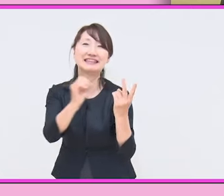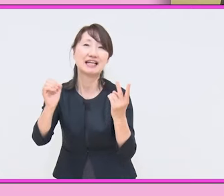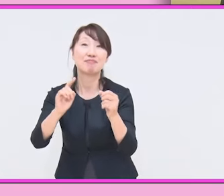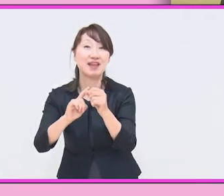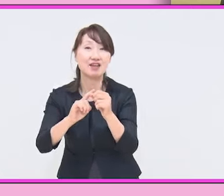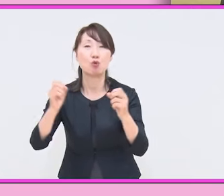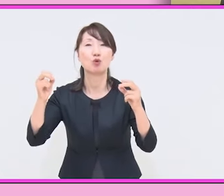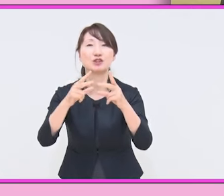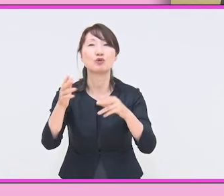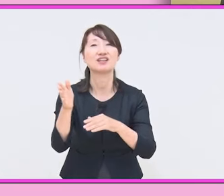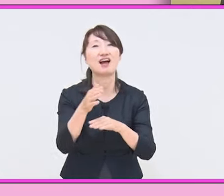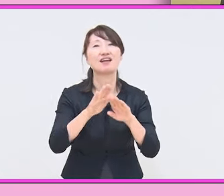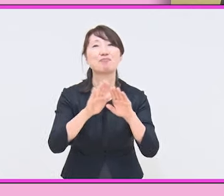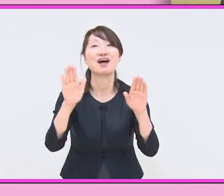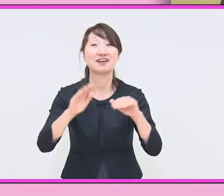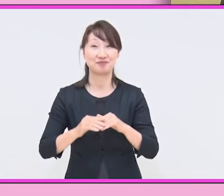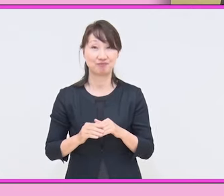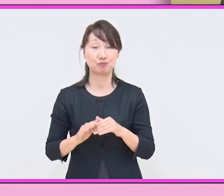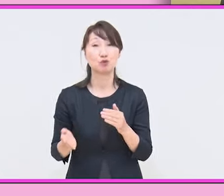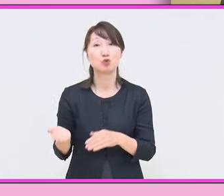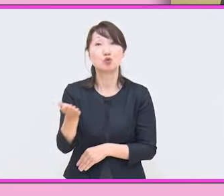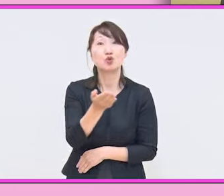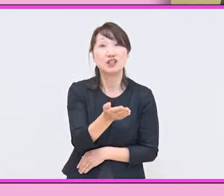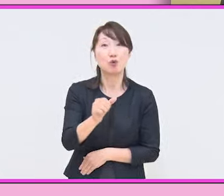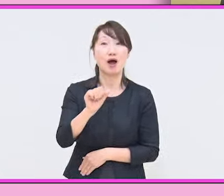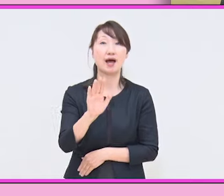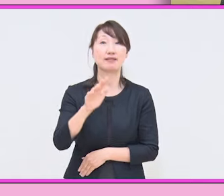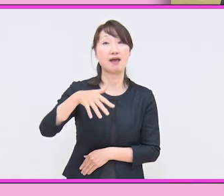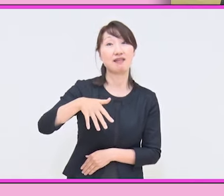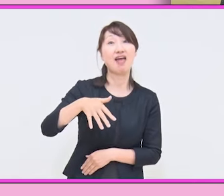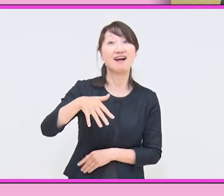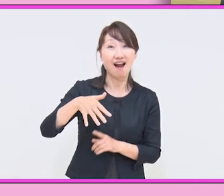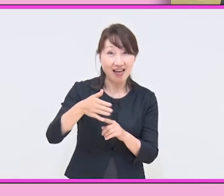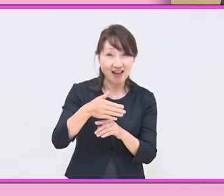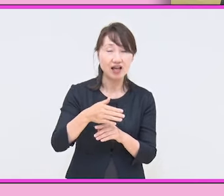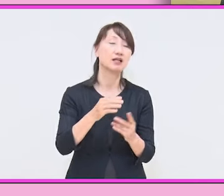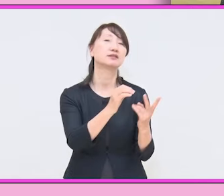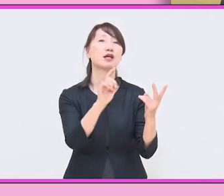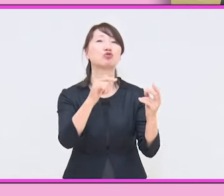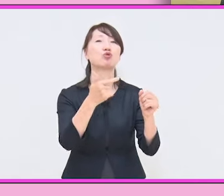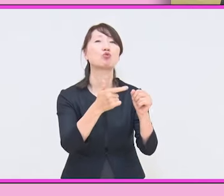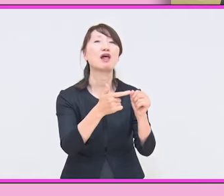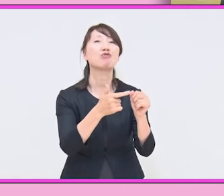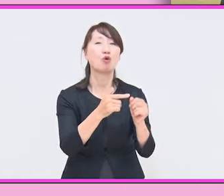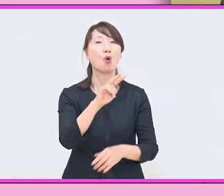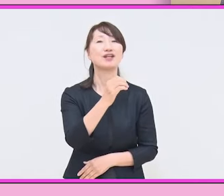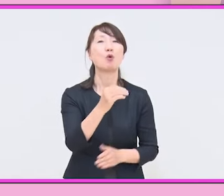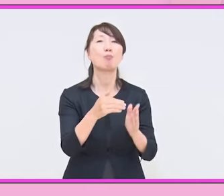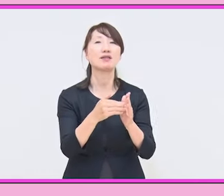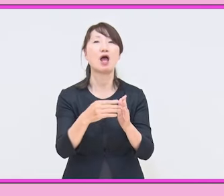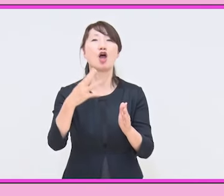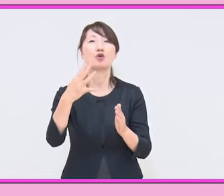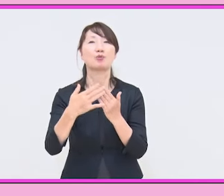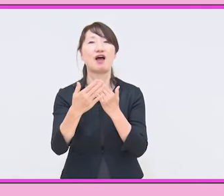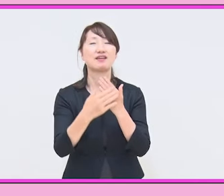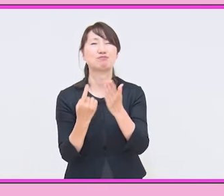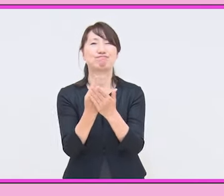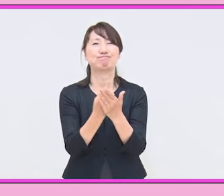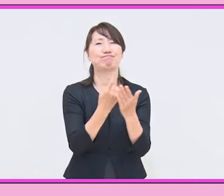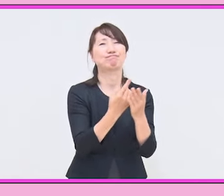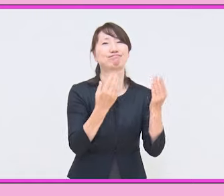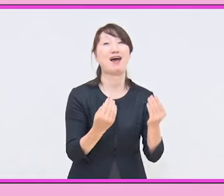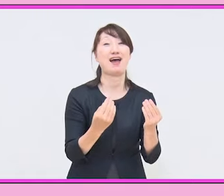ニーから、そしてその次のアテネから2016年のリオまで4大会連続出場中の島